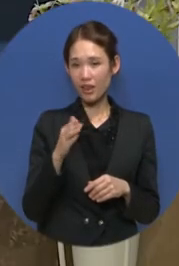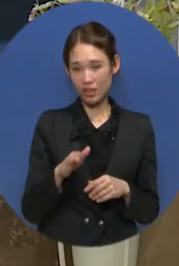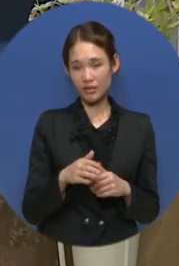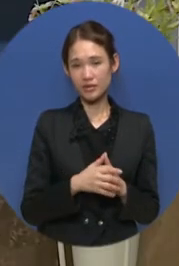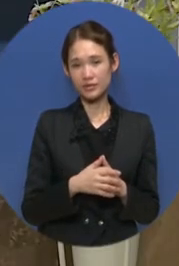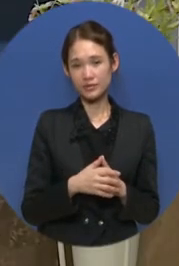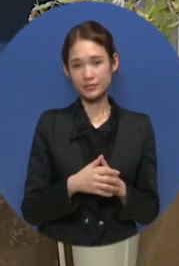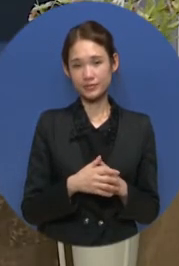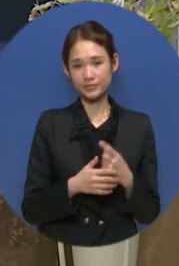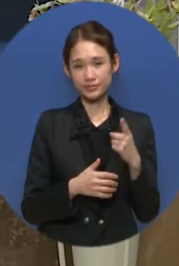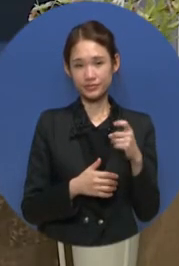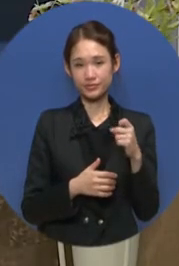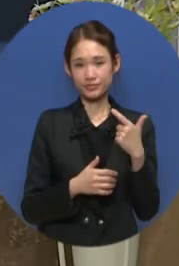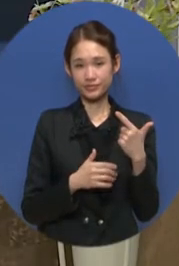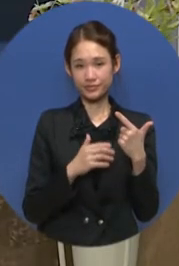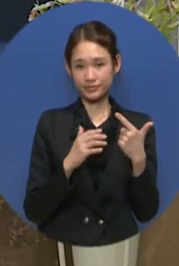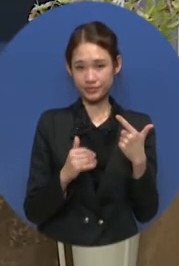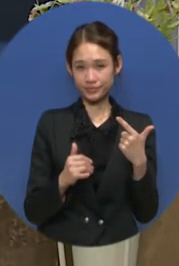네. 그러면은 이